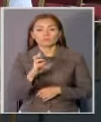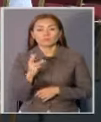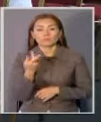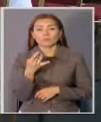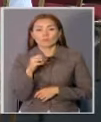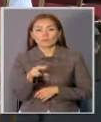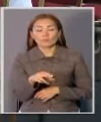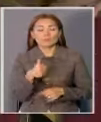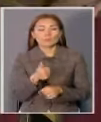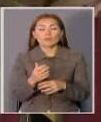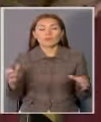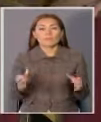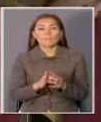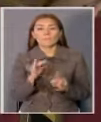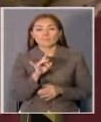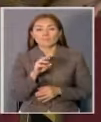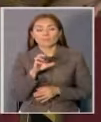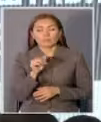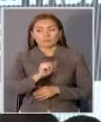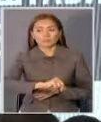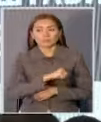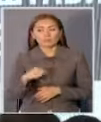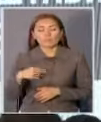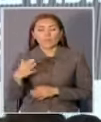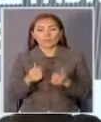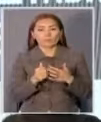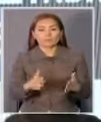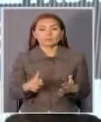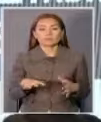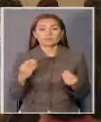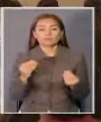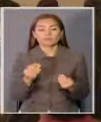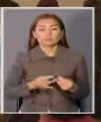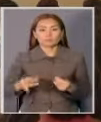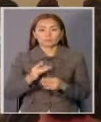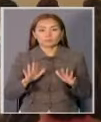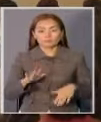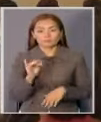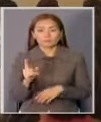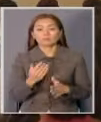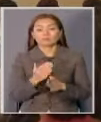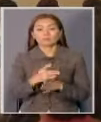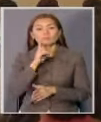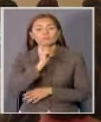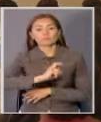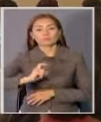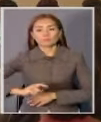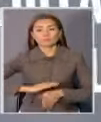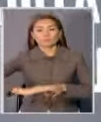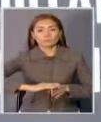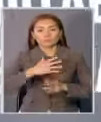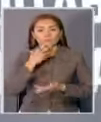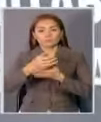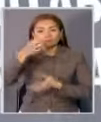Group. Основатель компании Курмет Абакиров сам является выпускником престижного мирового вуза и помогает молодежи совершенствовать